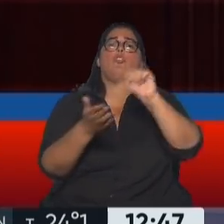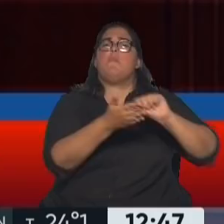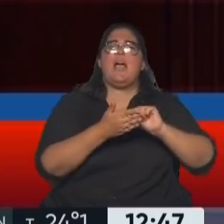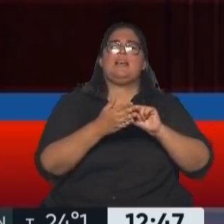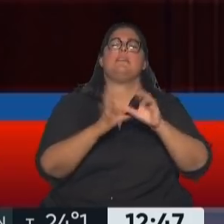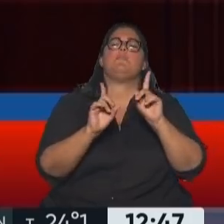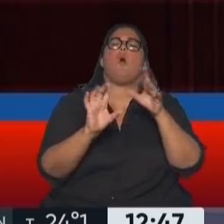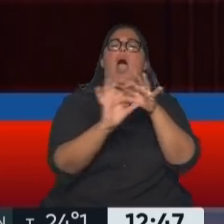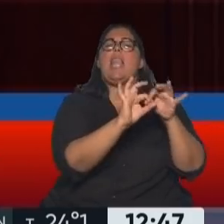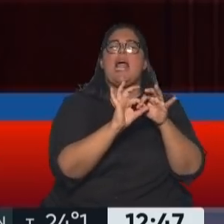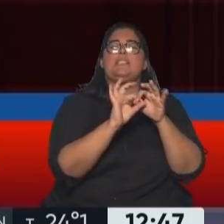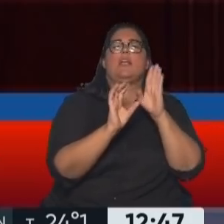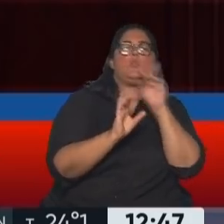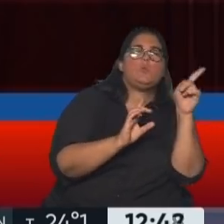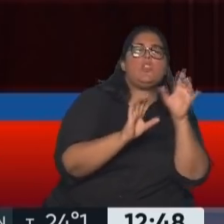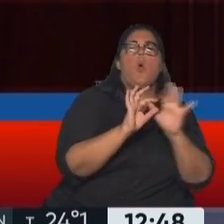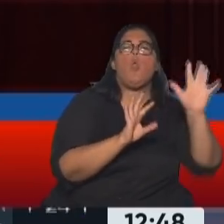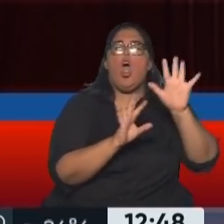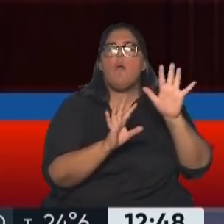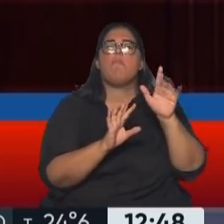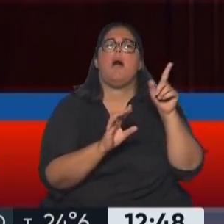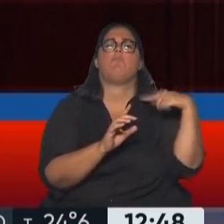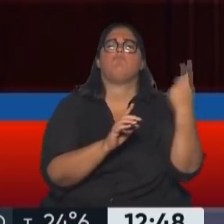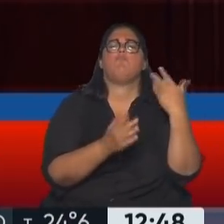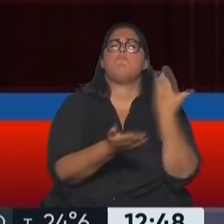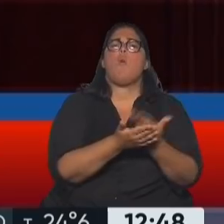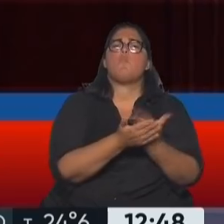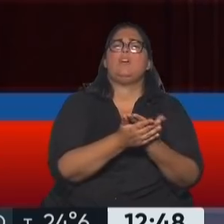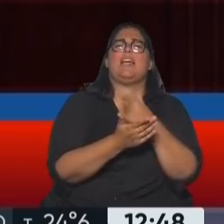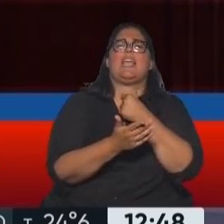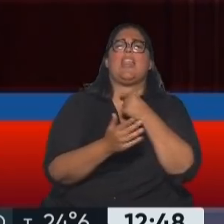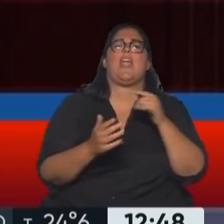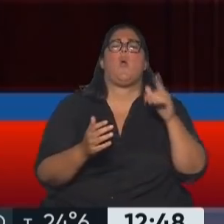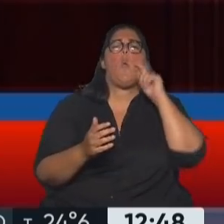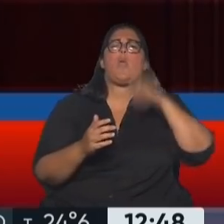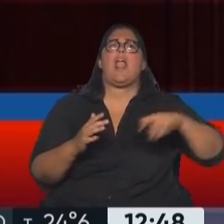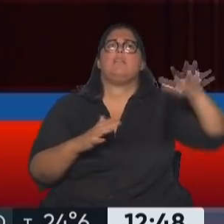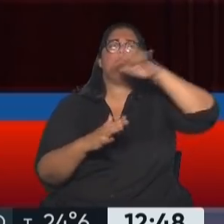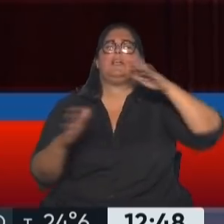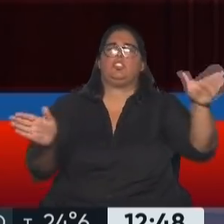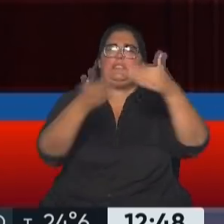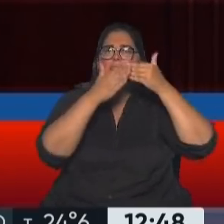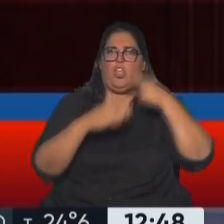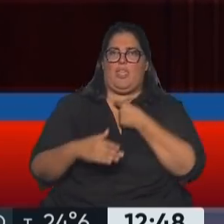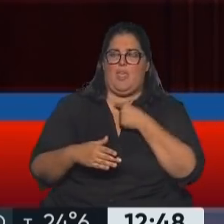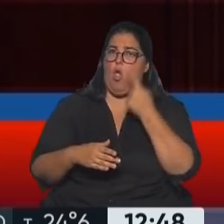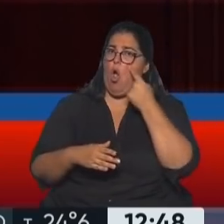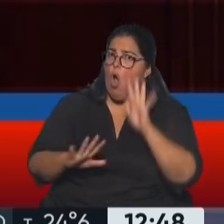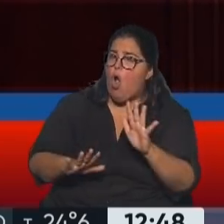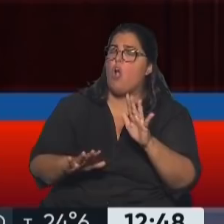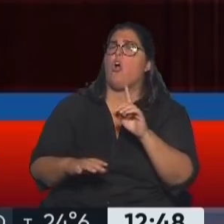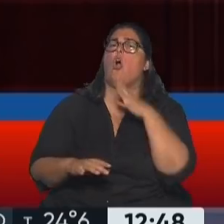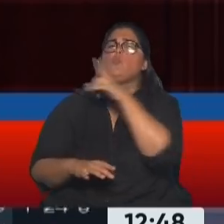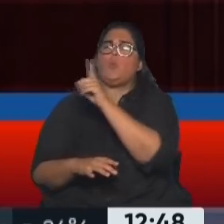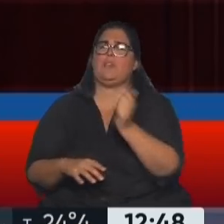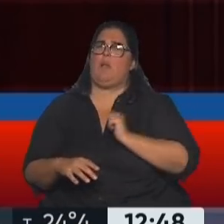альянса, предлагают закрыть воздушное пространство над Украиной. Обращаю внимание, что на такие попытки вооруженные силы Российской